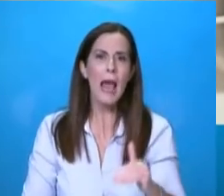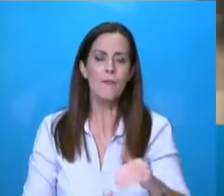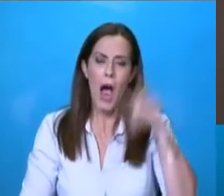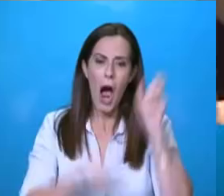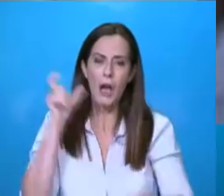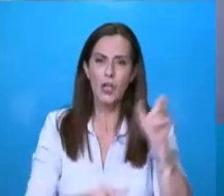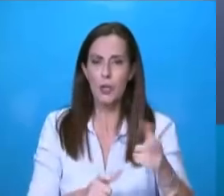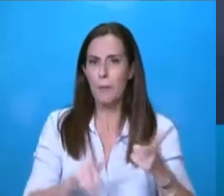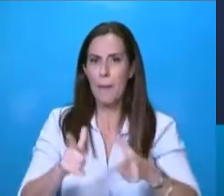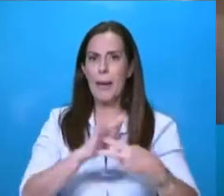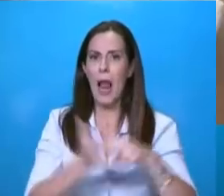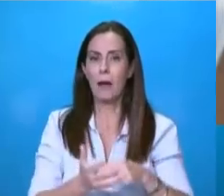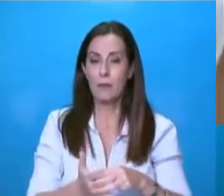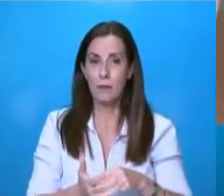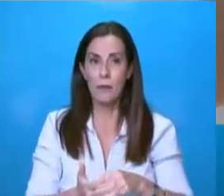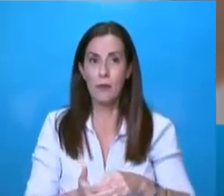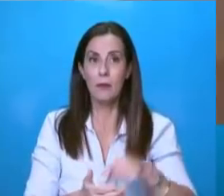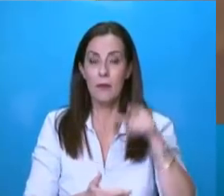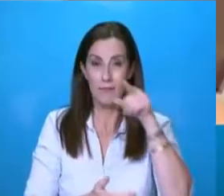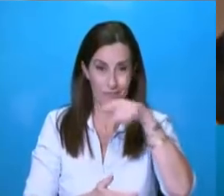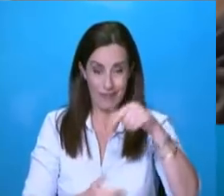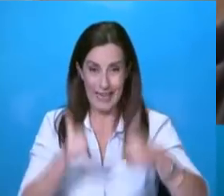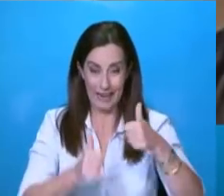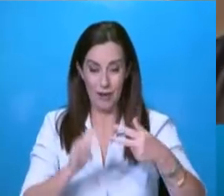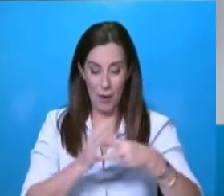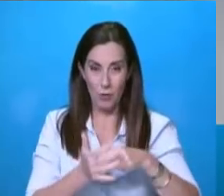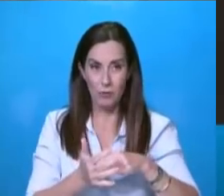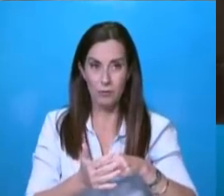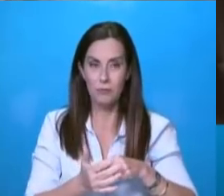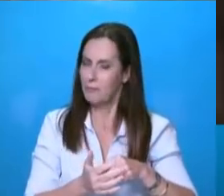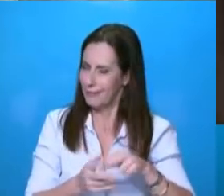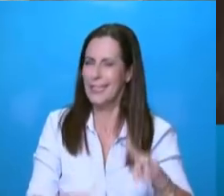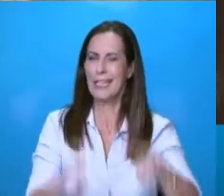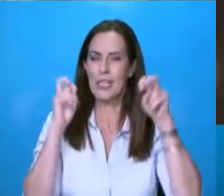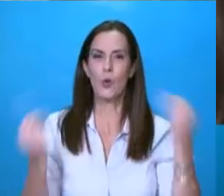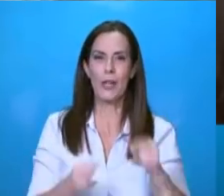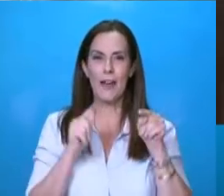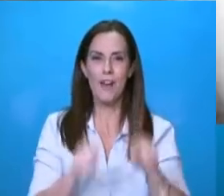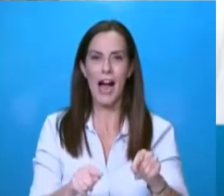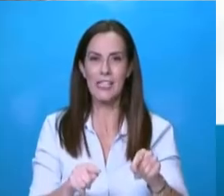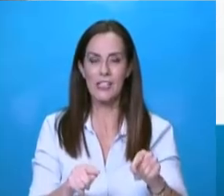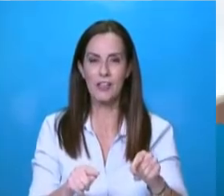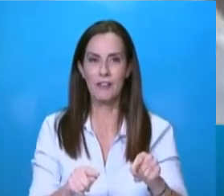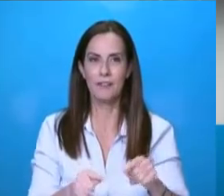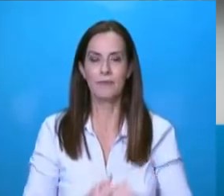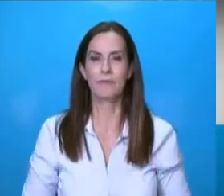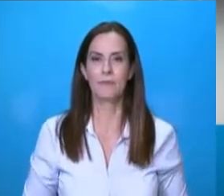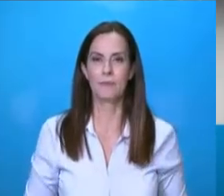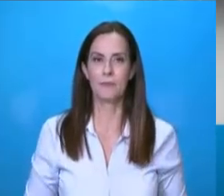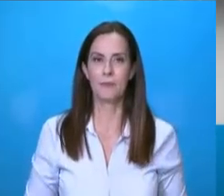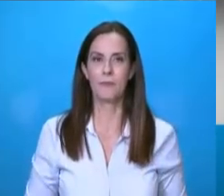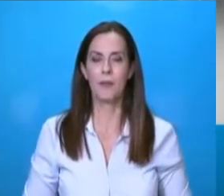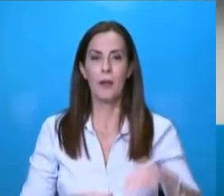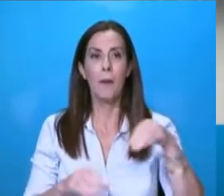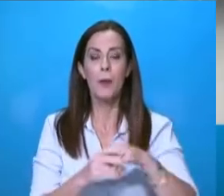תושבים למקלטים. יריביו הפוליטיים של ראש הממשלה נתניהו עטו על הסצנה הדרמטית והנדירה הזאת. בתוך